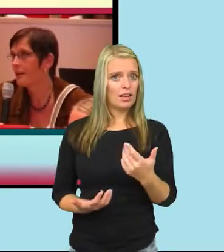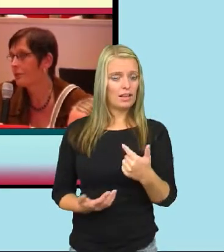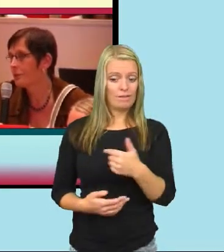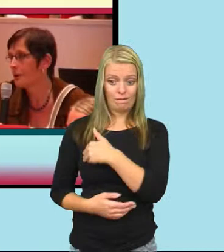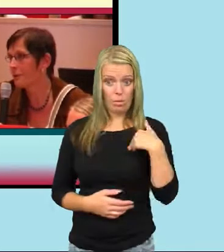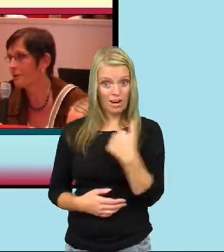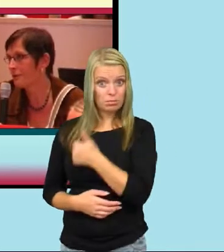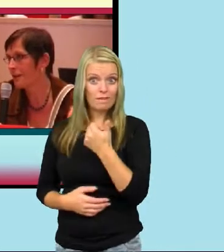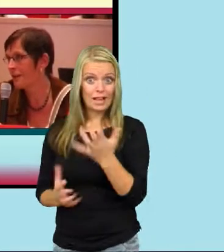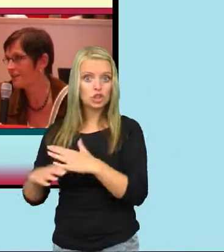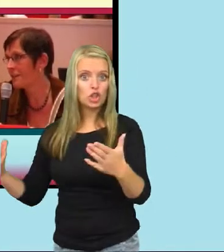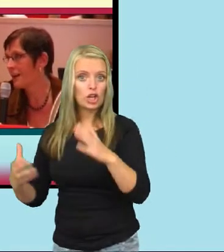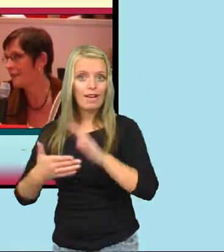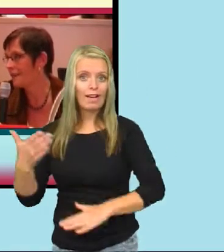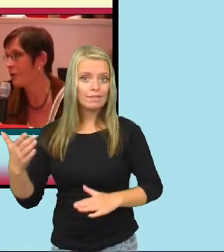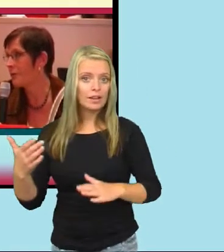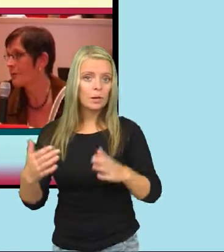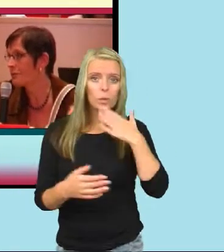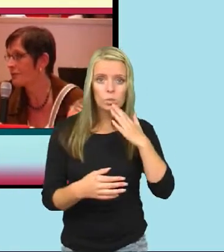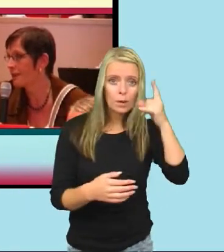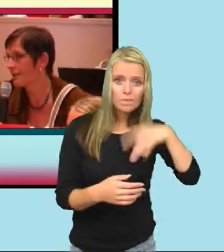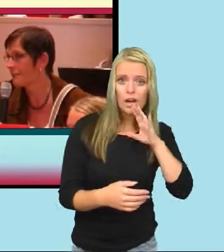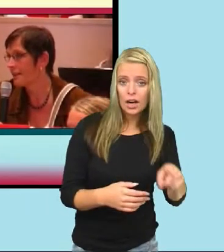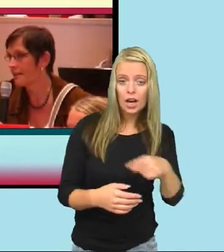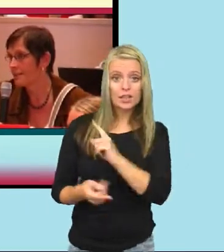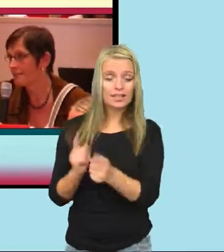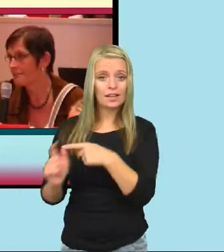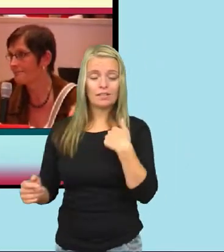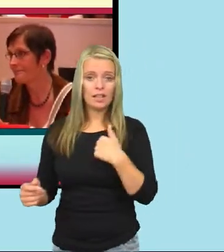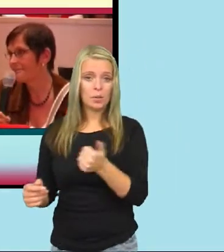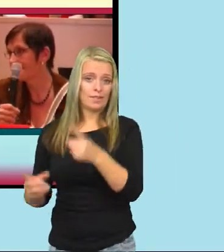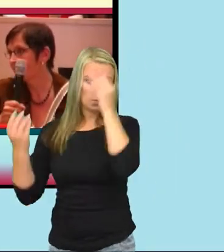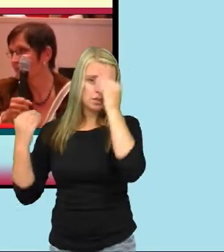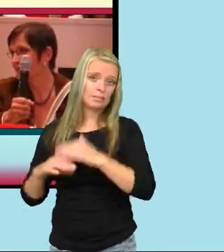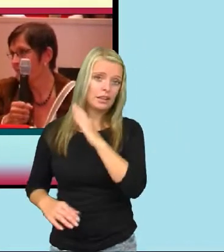än ungdomarna och er föräldrars att ha de här kurserna?